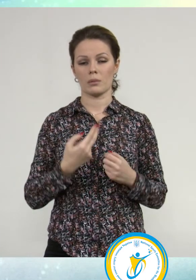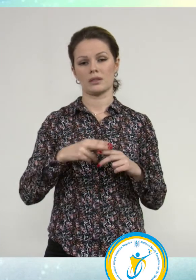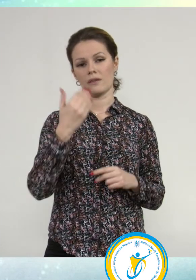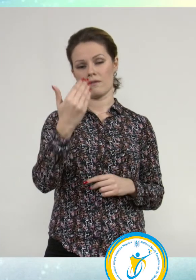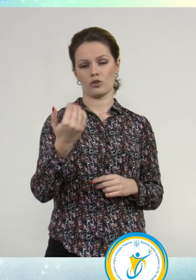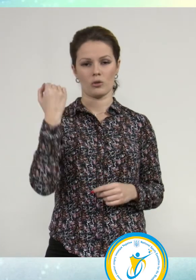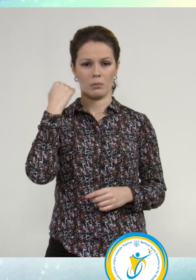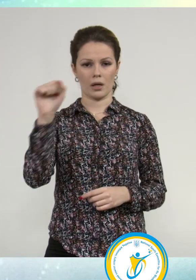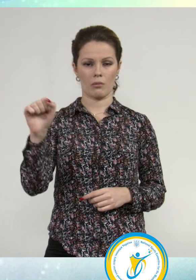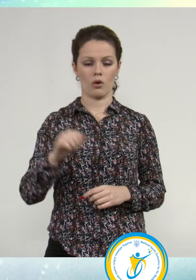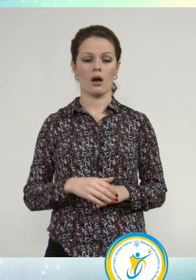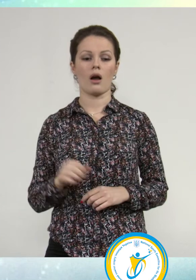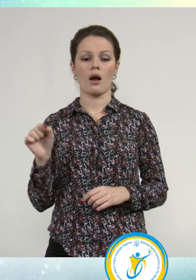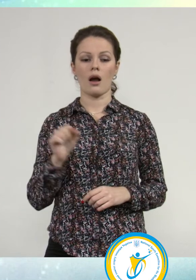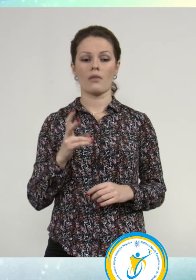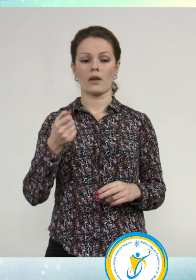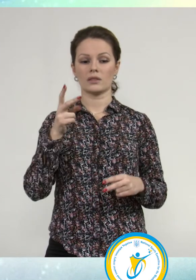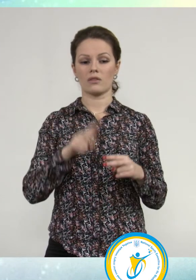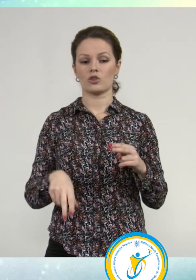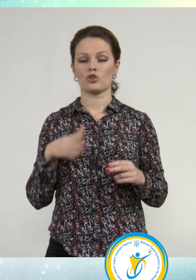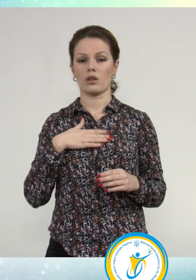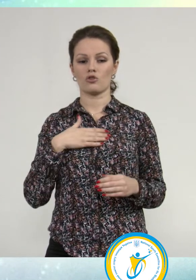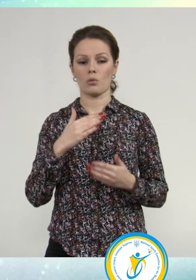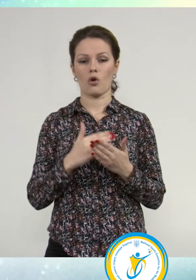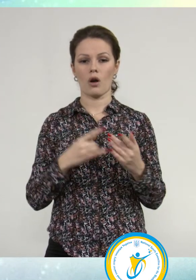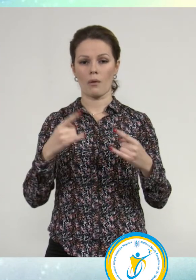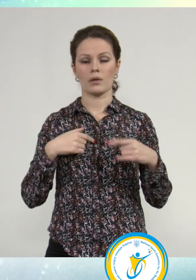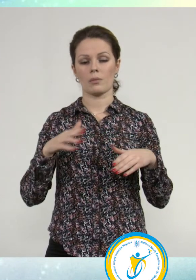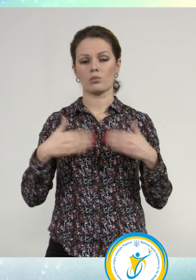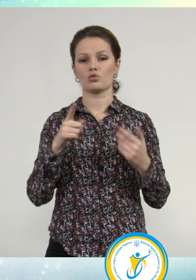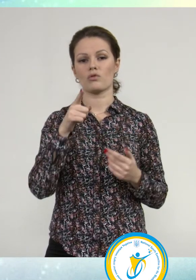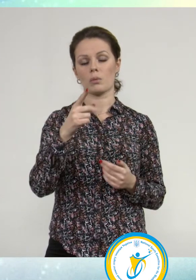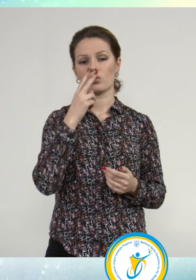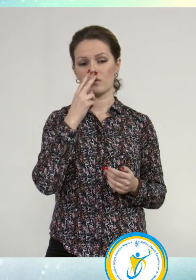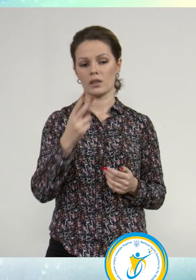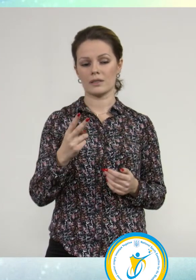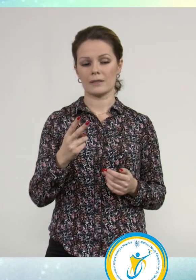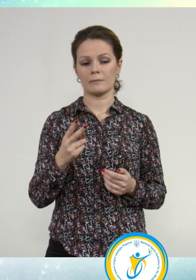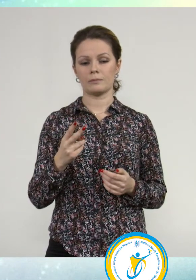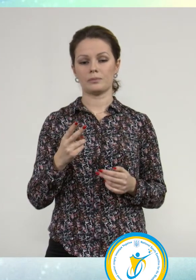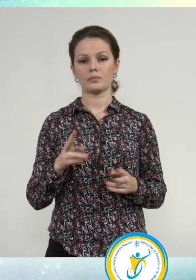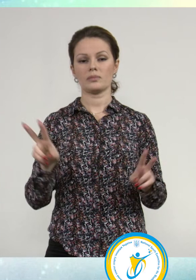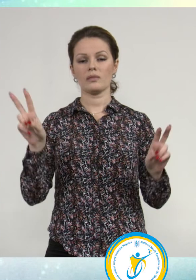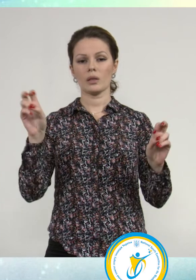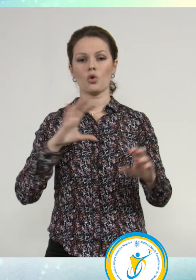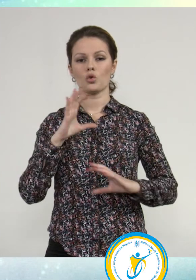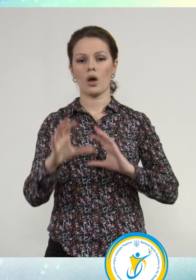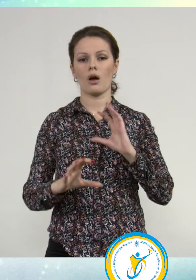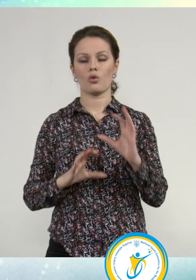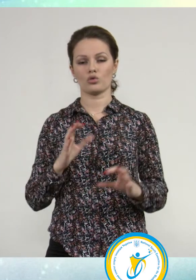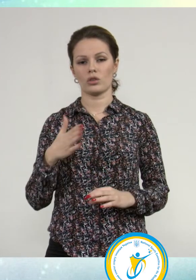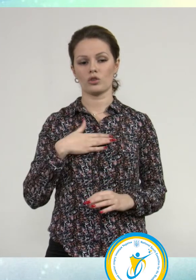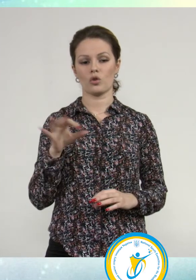а на завершення нашої програми я пропоную, щоб ви подивилися церемонію нагородження нашої Оксани